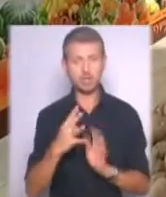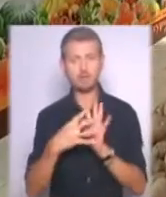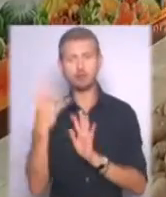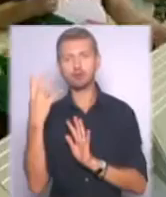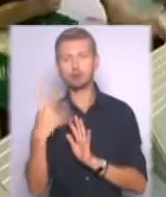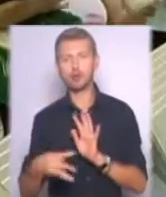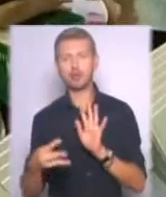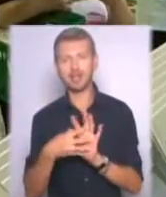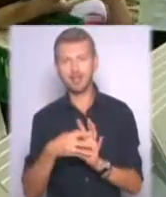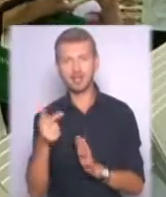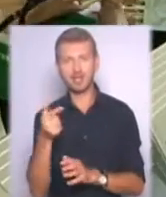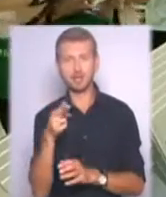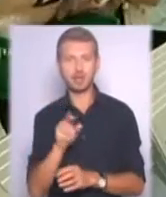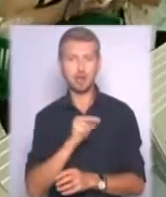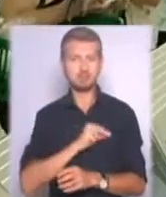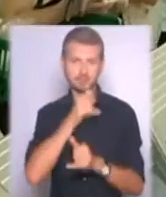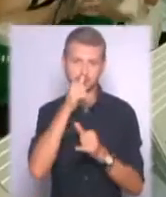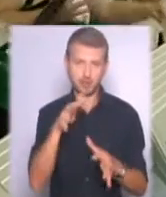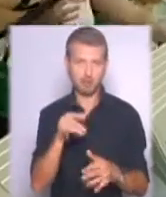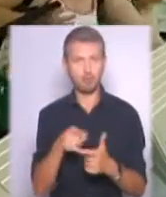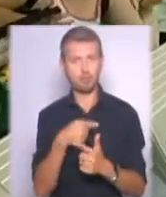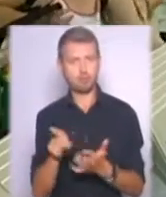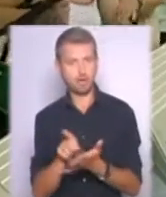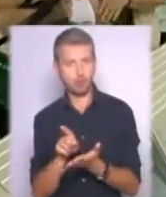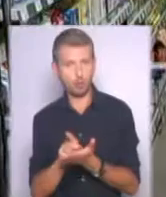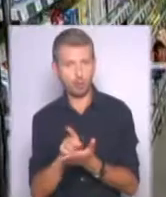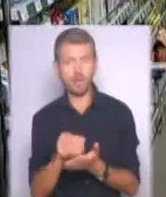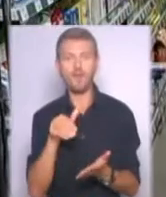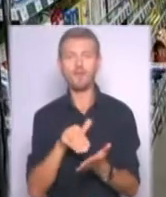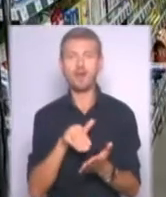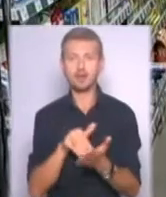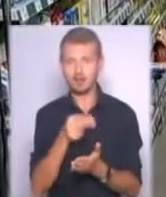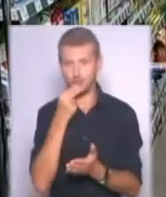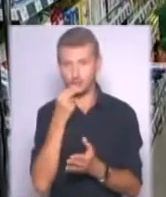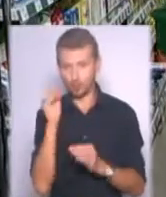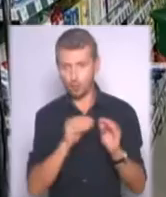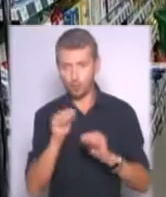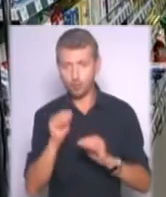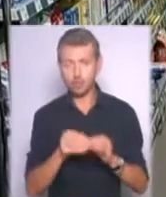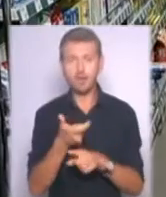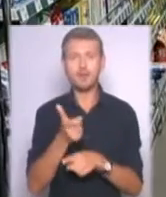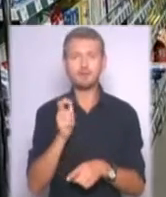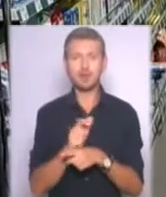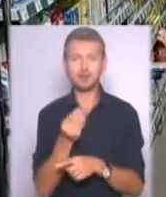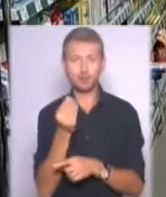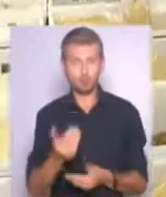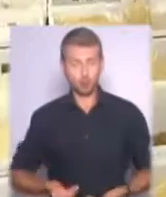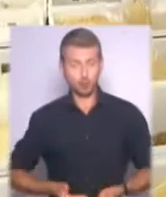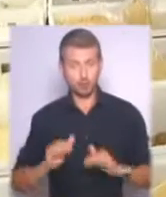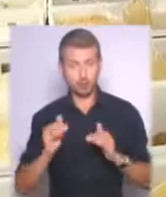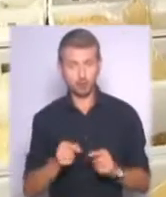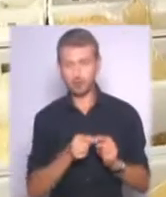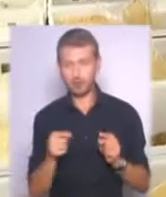для непрацездатної або пенсіонера. Наразі вартість продуктового кошика перевищує суму прожиткового мінімуму, адже тільки за останні